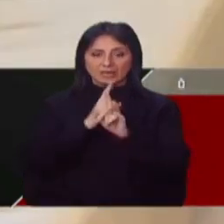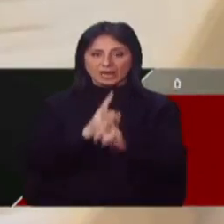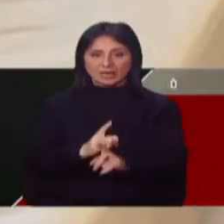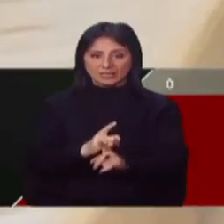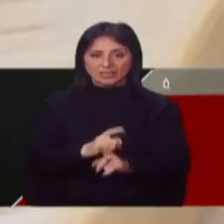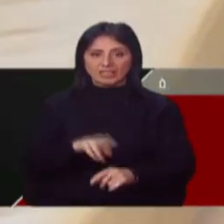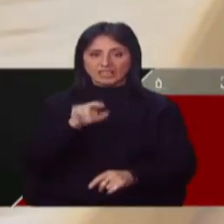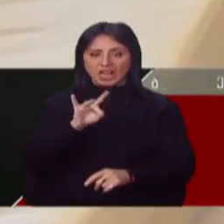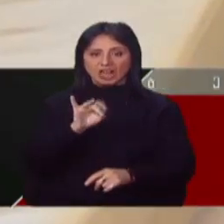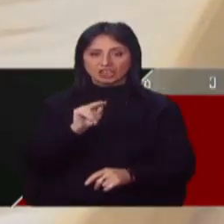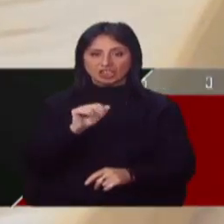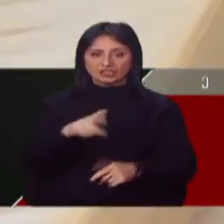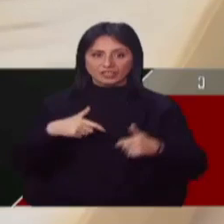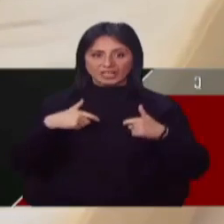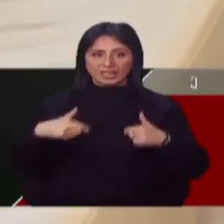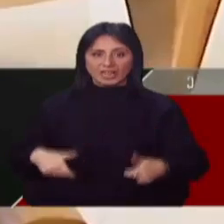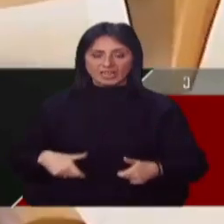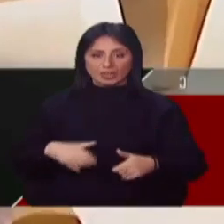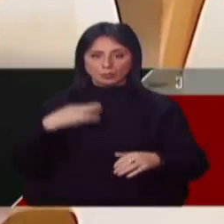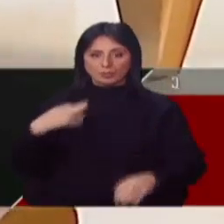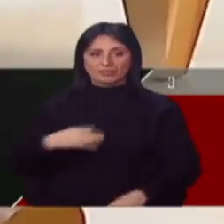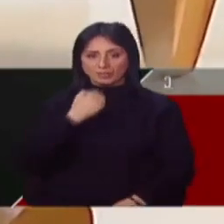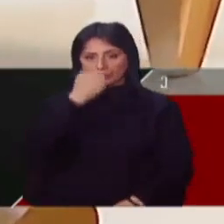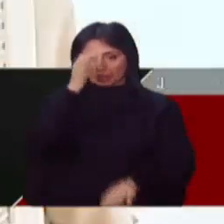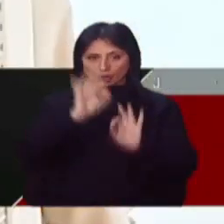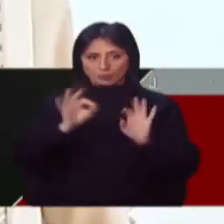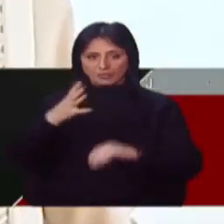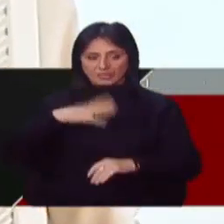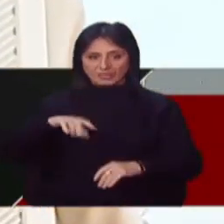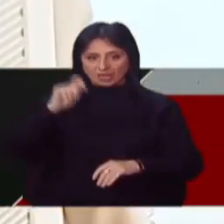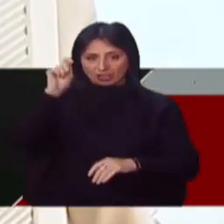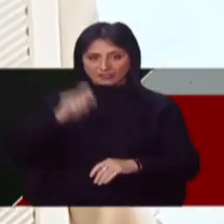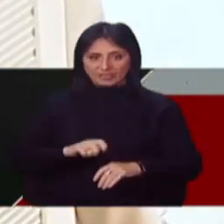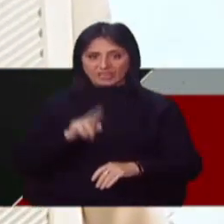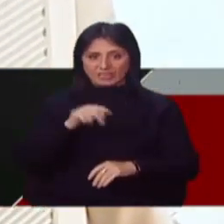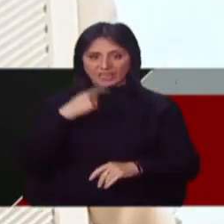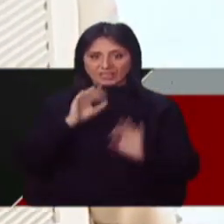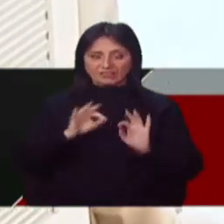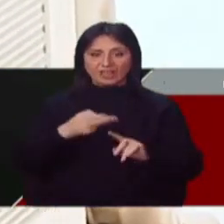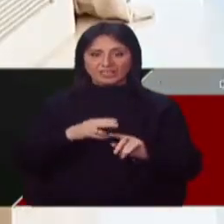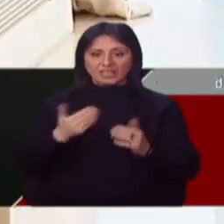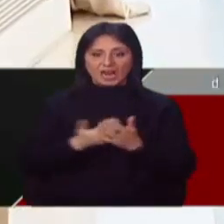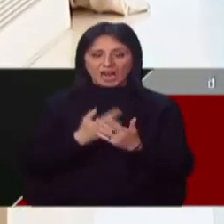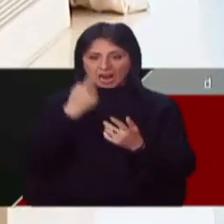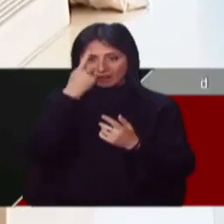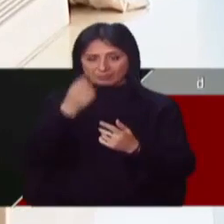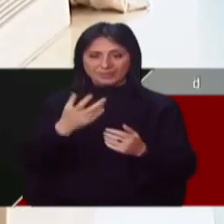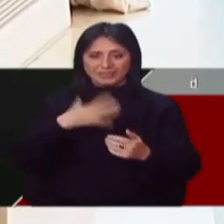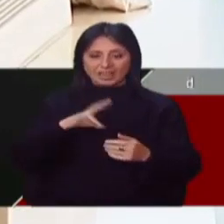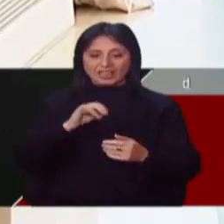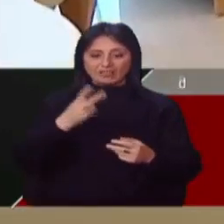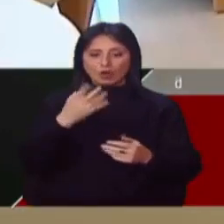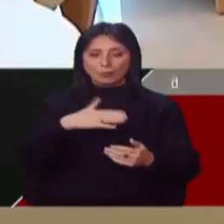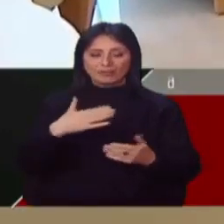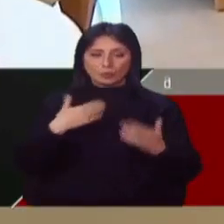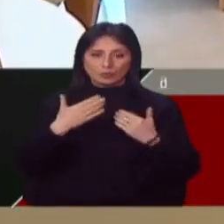გაცილაილია დარჩიაშვილმა გენერალურ მდივანს მადლობა გადაუხადასაქართველოში ვიზიტისვის და აღნიშნა რომ ეს ახალ მპულსს შესენს ნატო საქართველოს